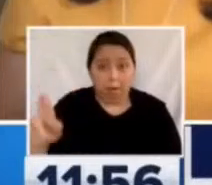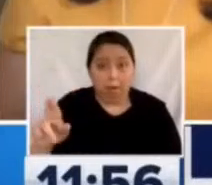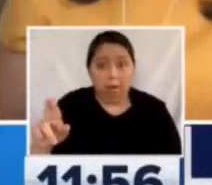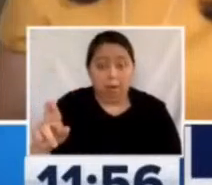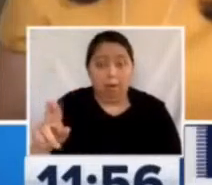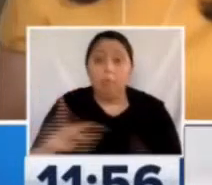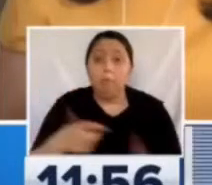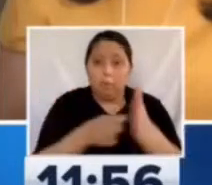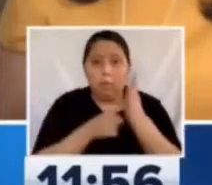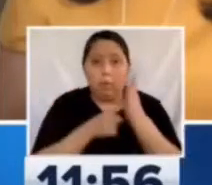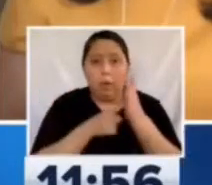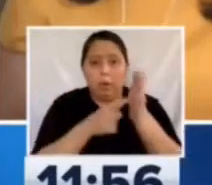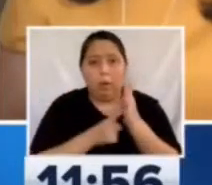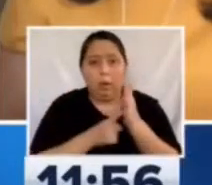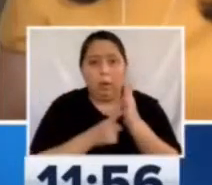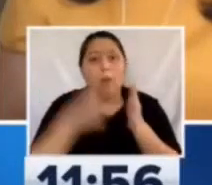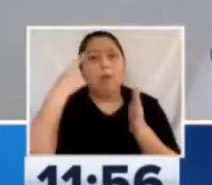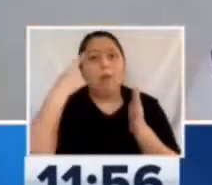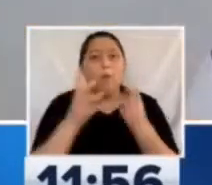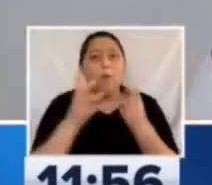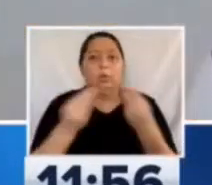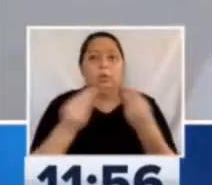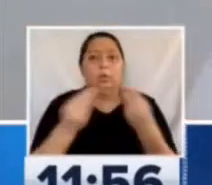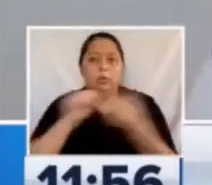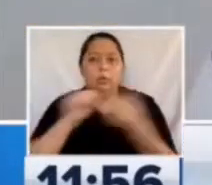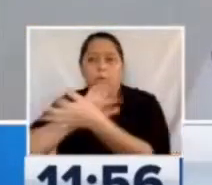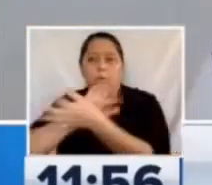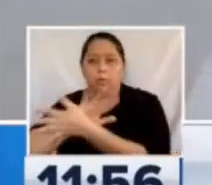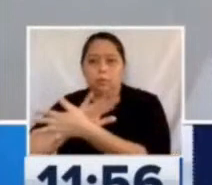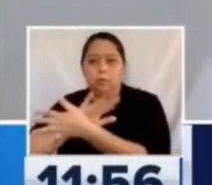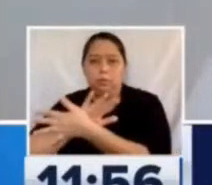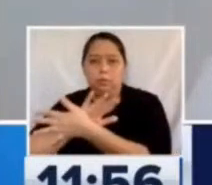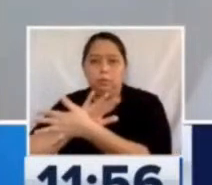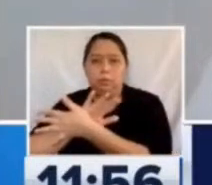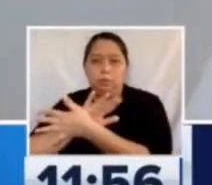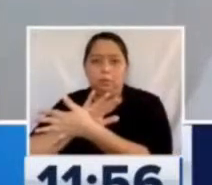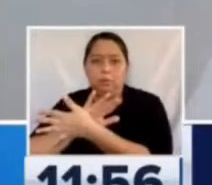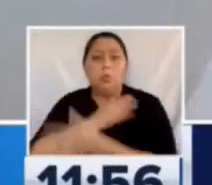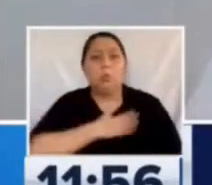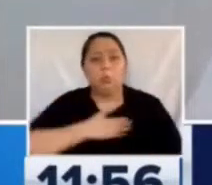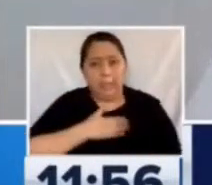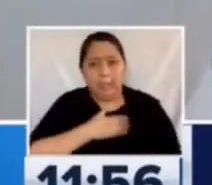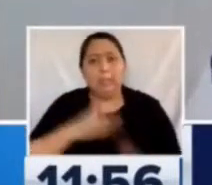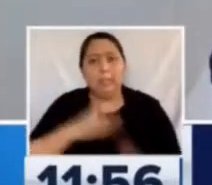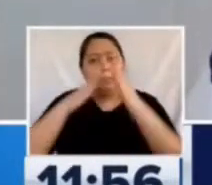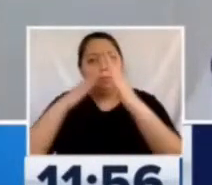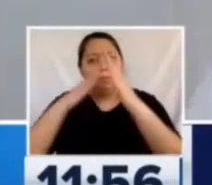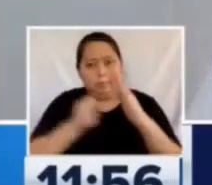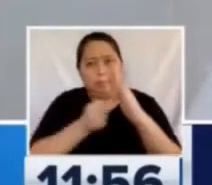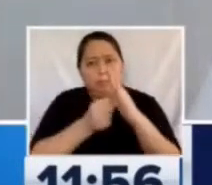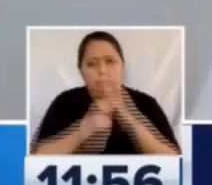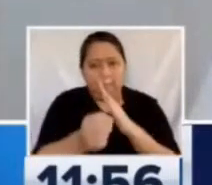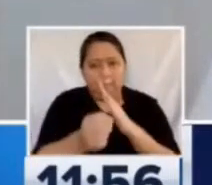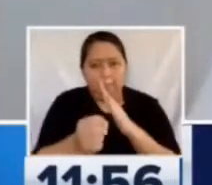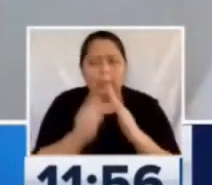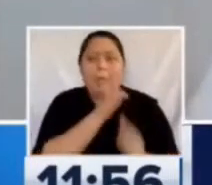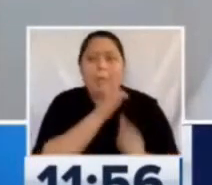dito, still lockdown until May 11.